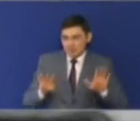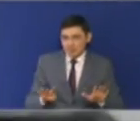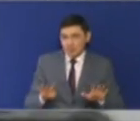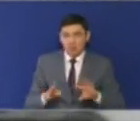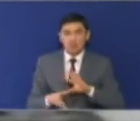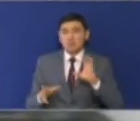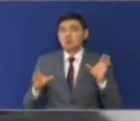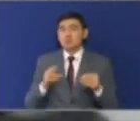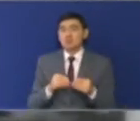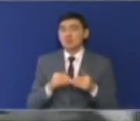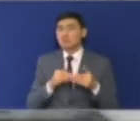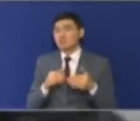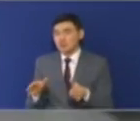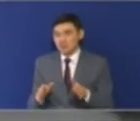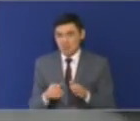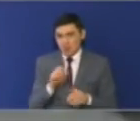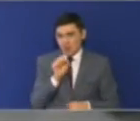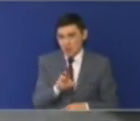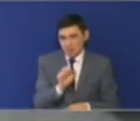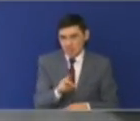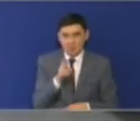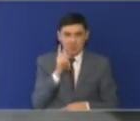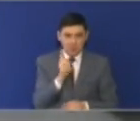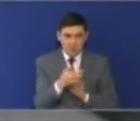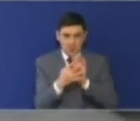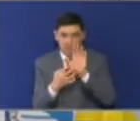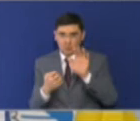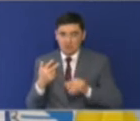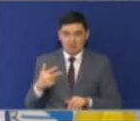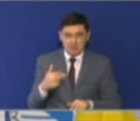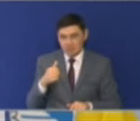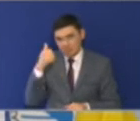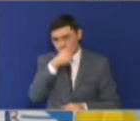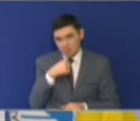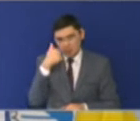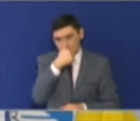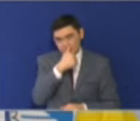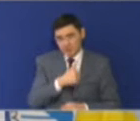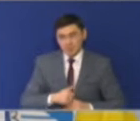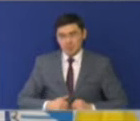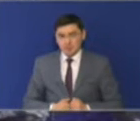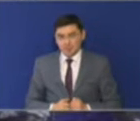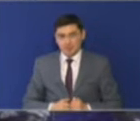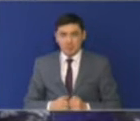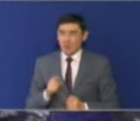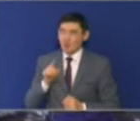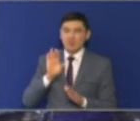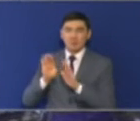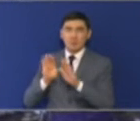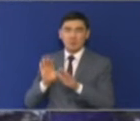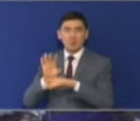окончательно был сдан в эксплуатацию в апреле 1930 года. Показаны очень интересные фотографии по